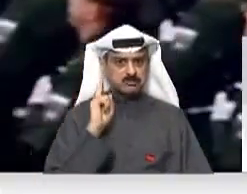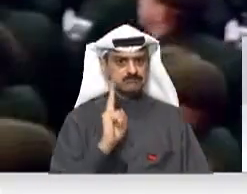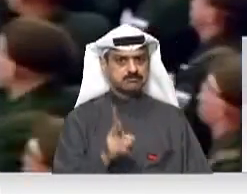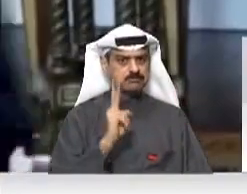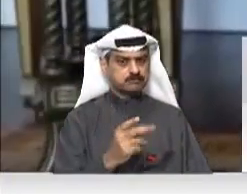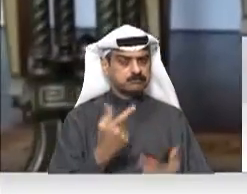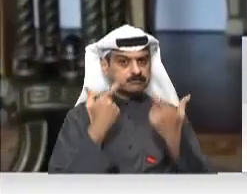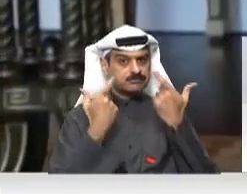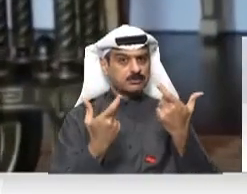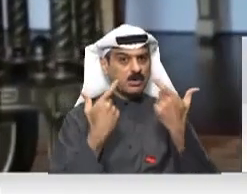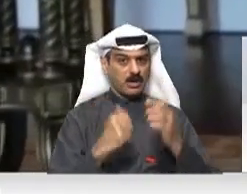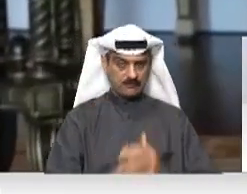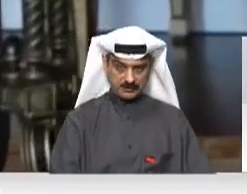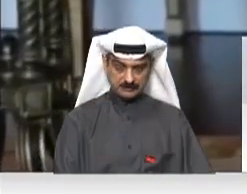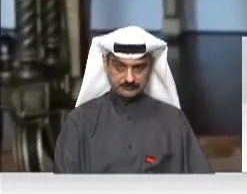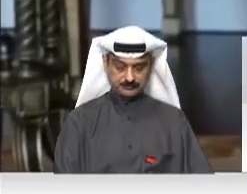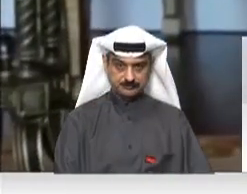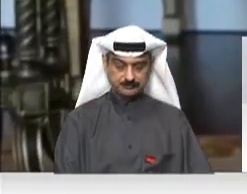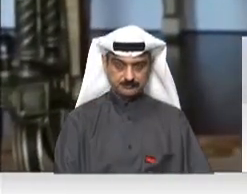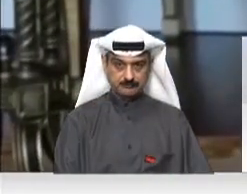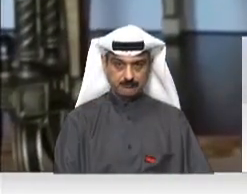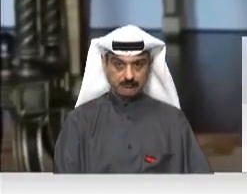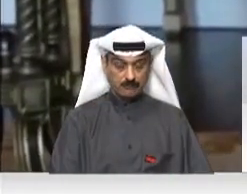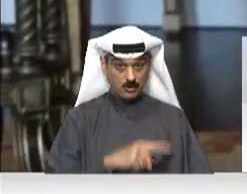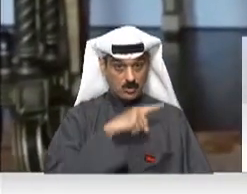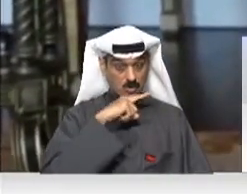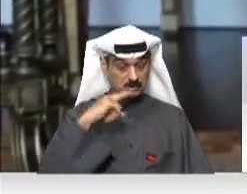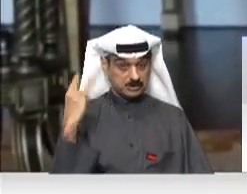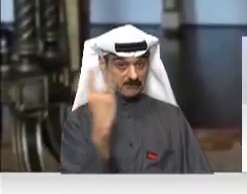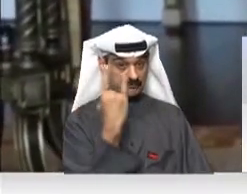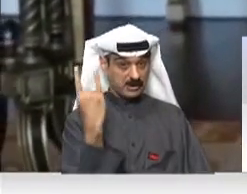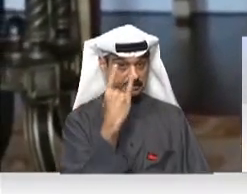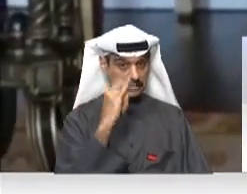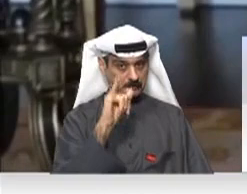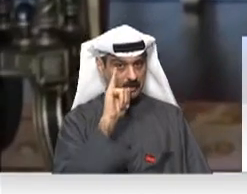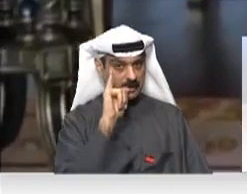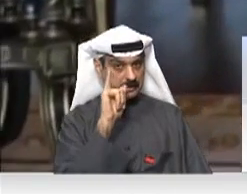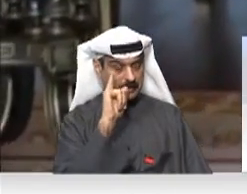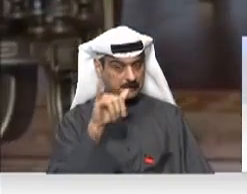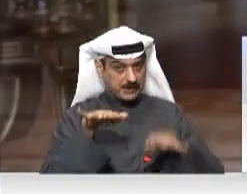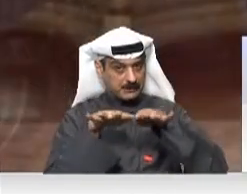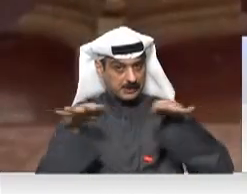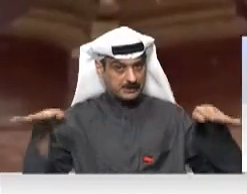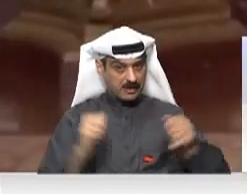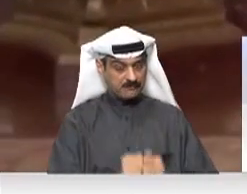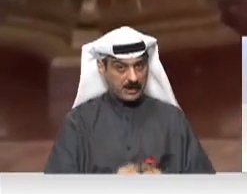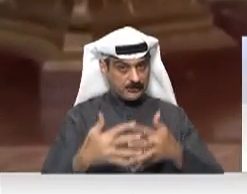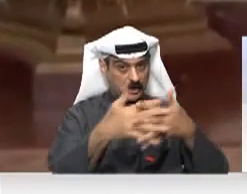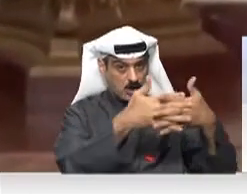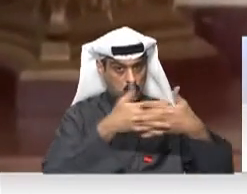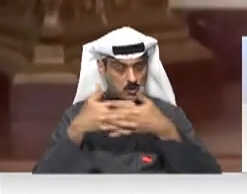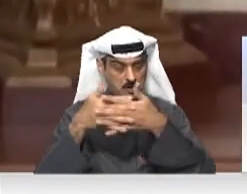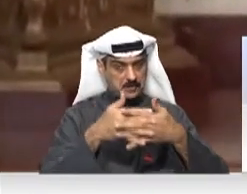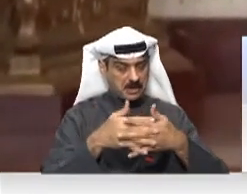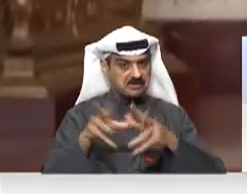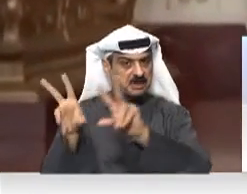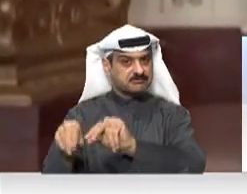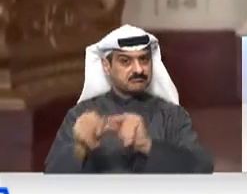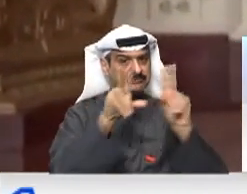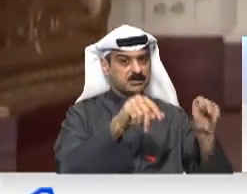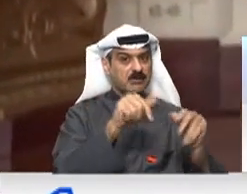التهديدات. وعلى الرغم من تحذيرات الاستخبارات البريطانية والأمريكية على حد سواء من